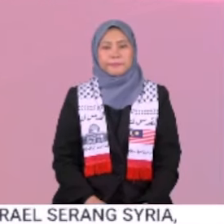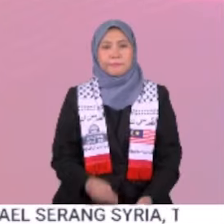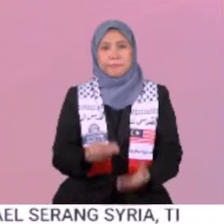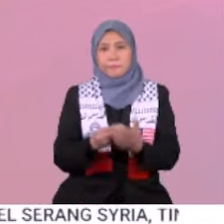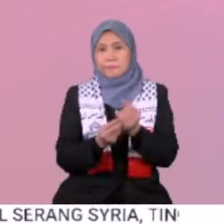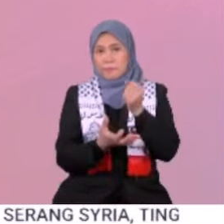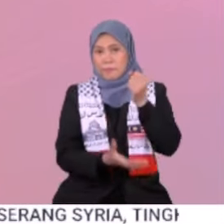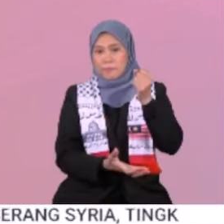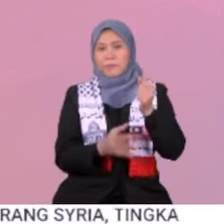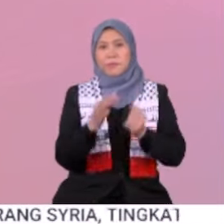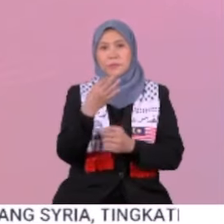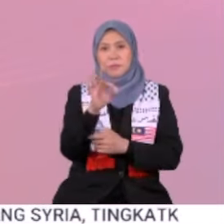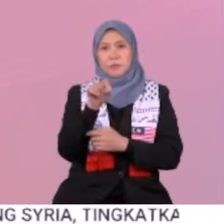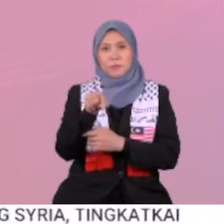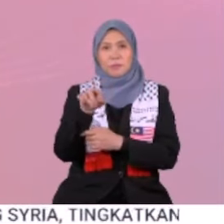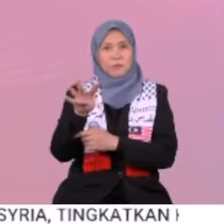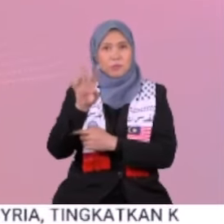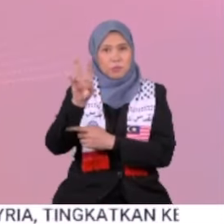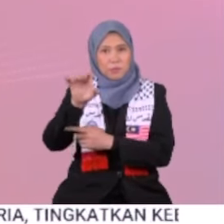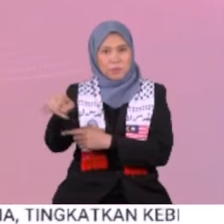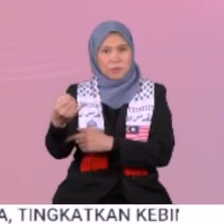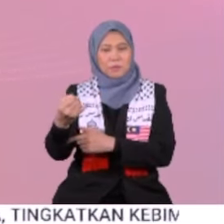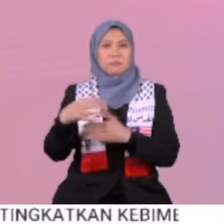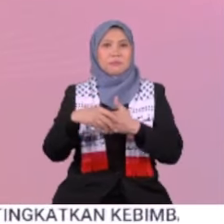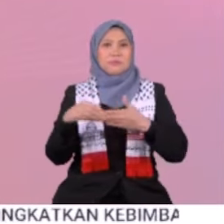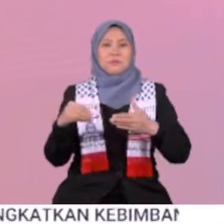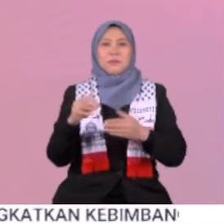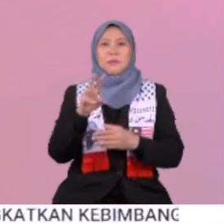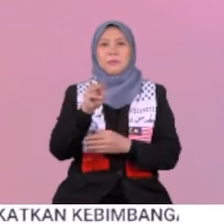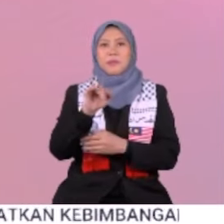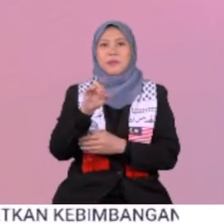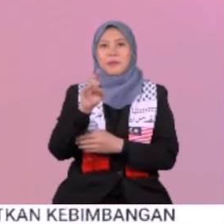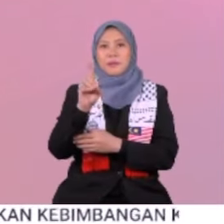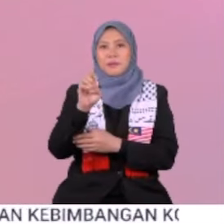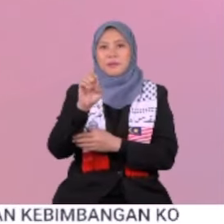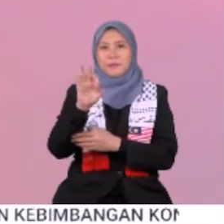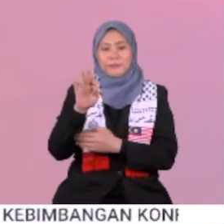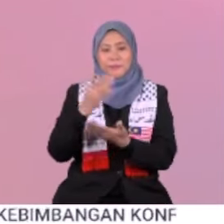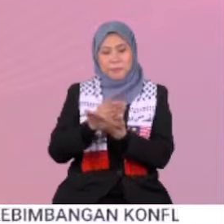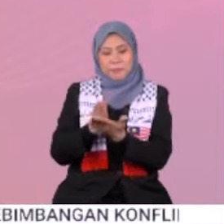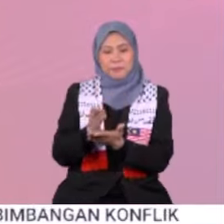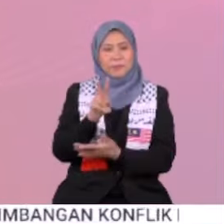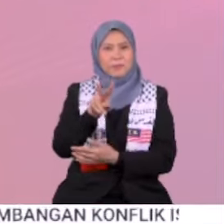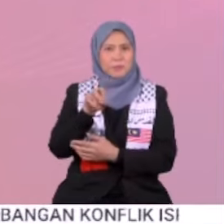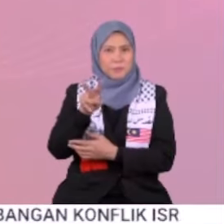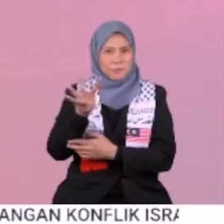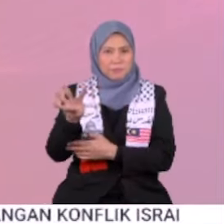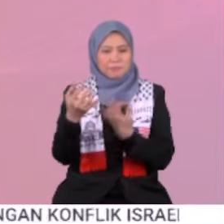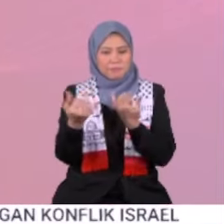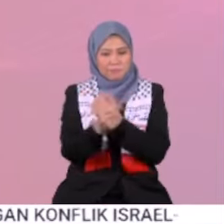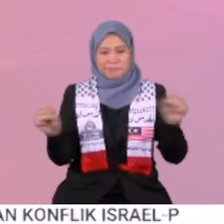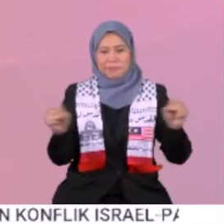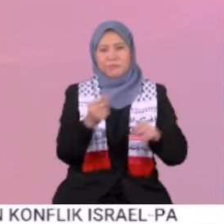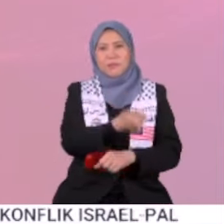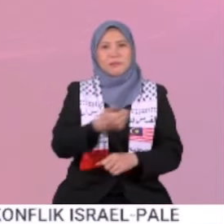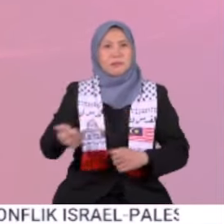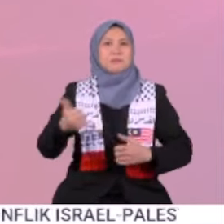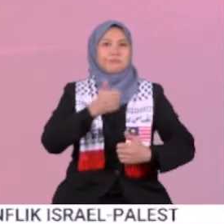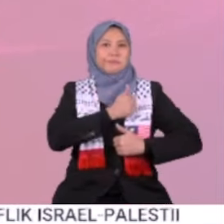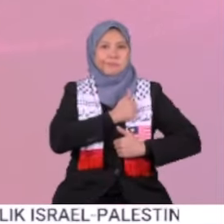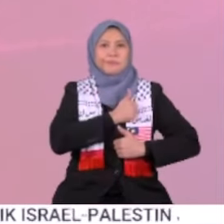Peruntukan RM19.7 bilion kepada Kementerian Pertahanan MINDEF menerusi Belanjawan 2024 perhebat kesiapsiagaan aset